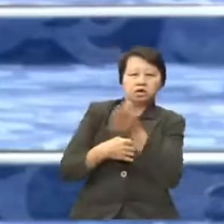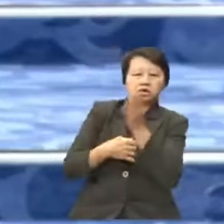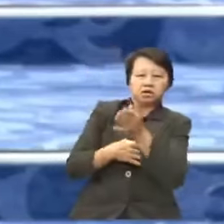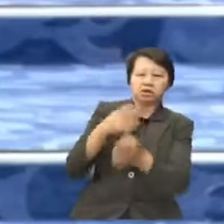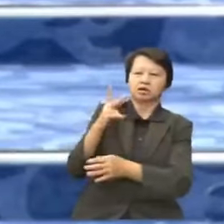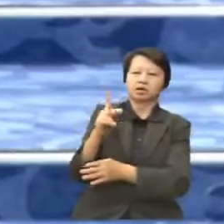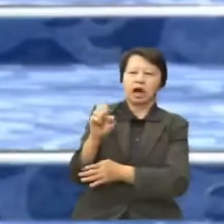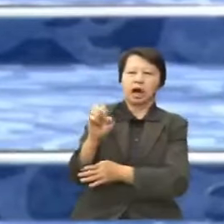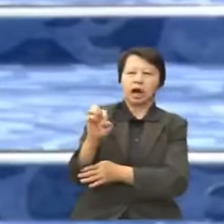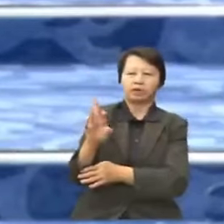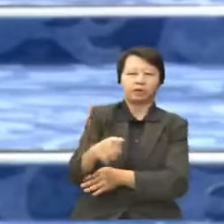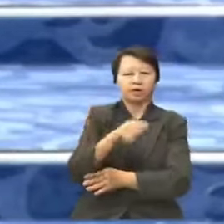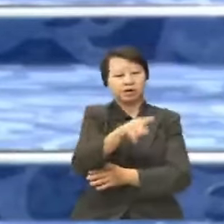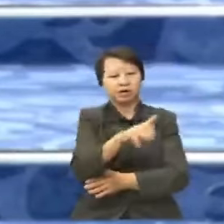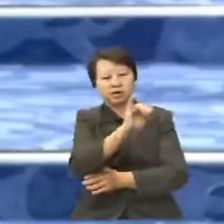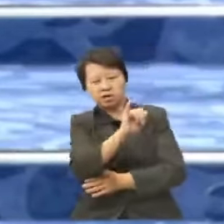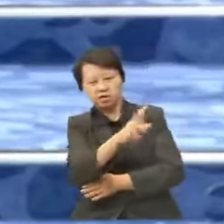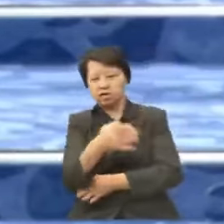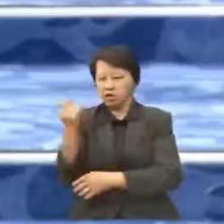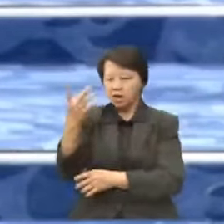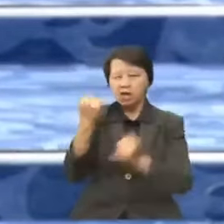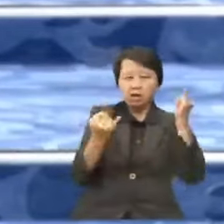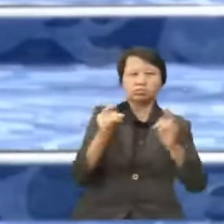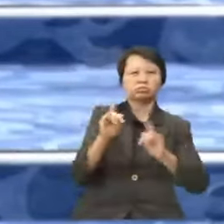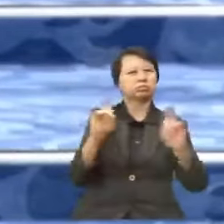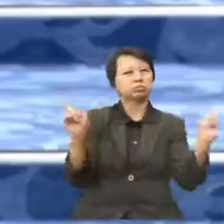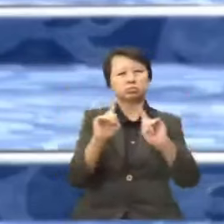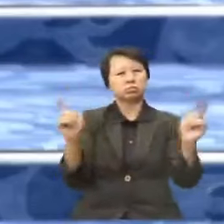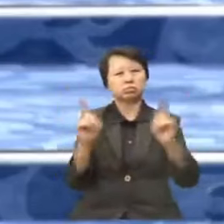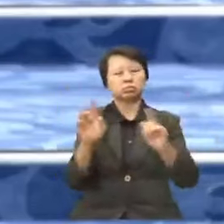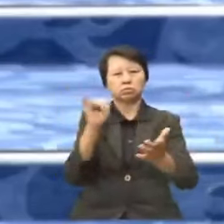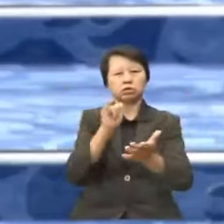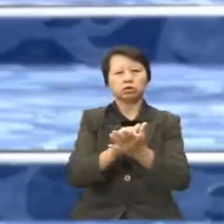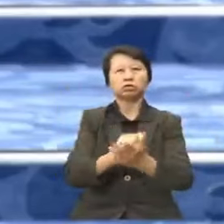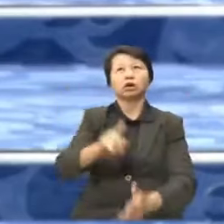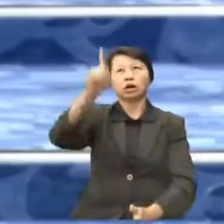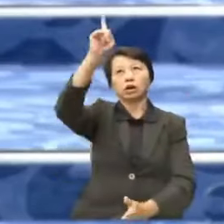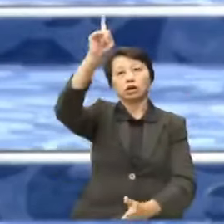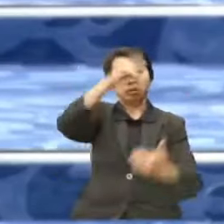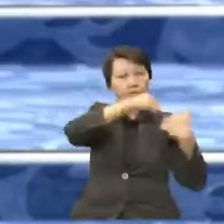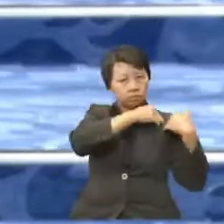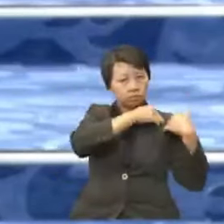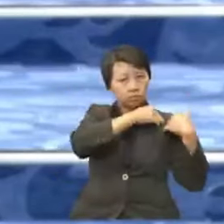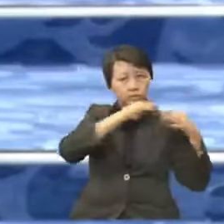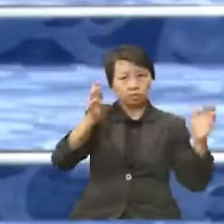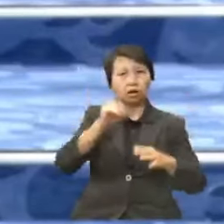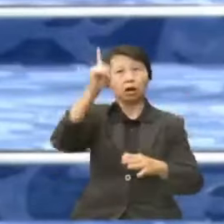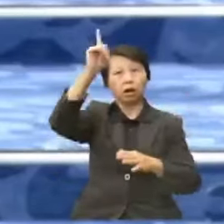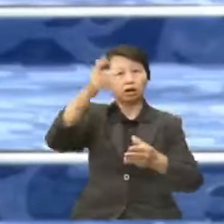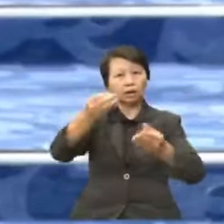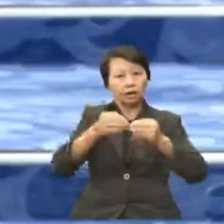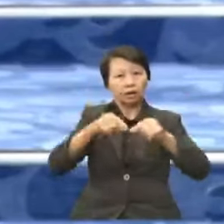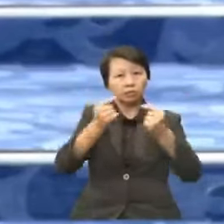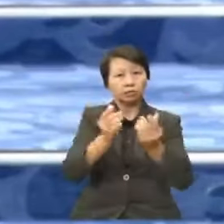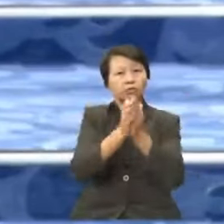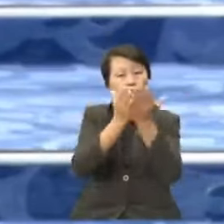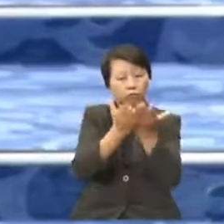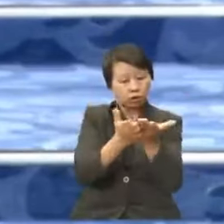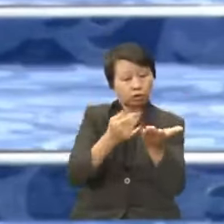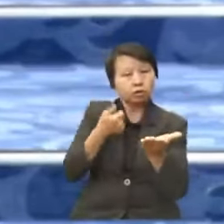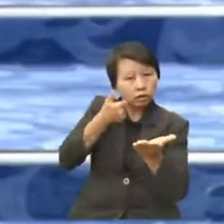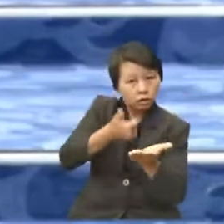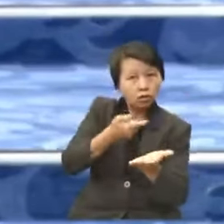kafir ini munafik ini tak itu urusan Allah Taala Allah Taala bagi panduan supaya kita